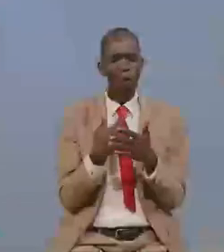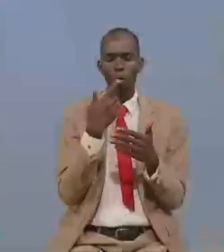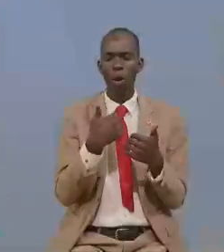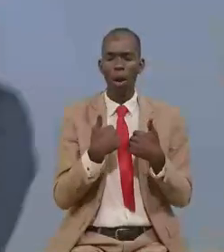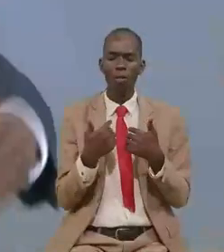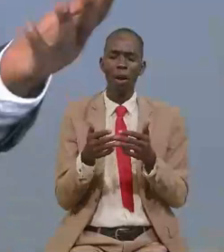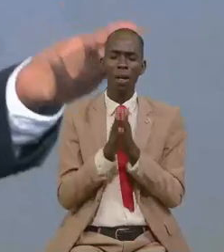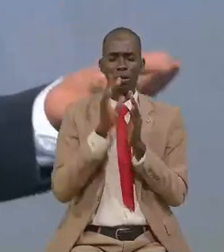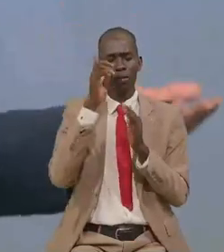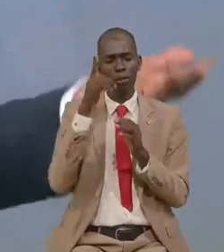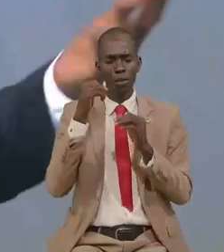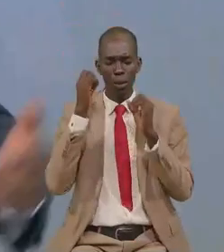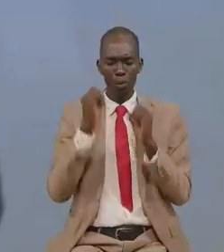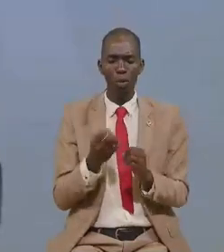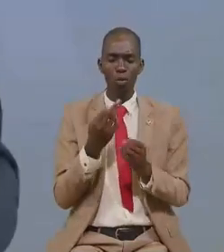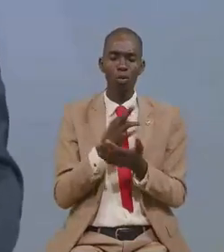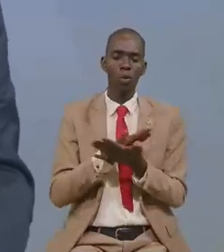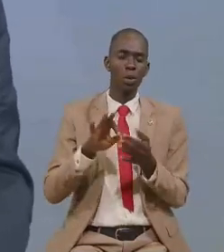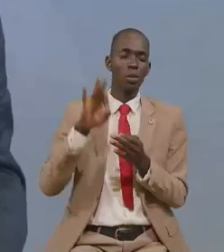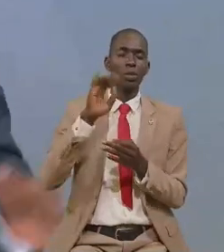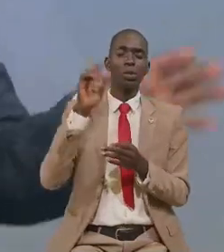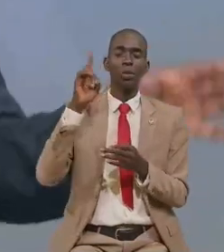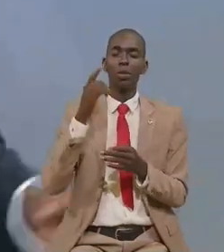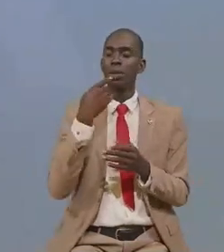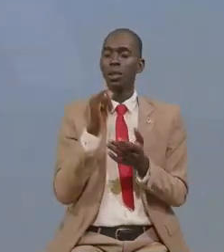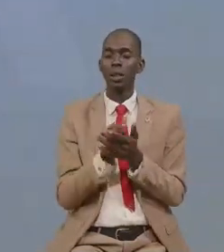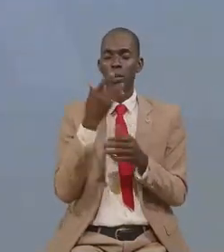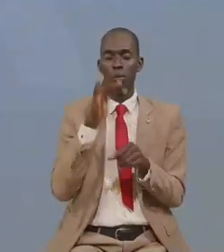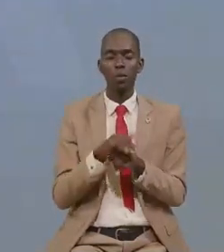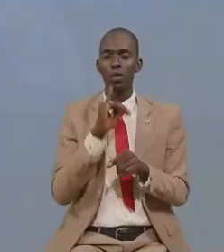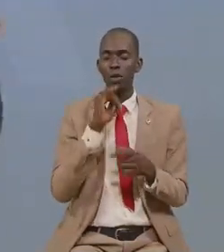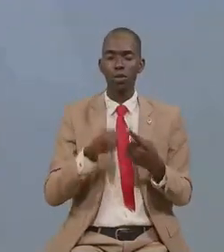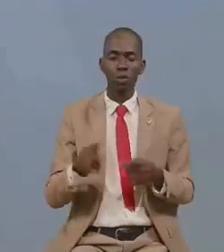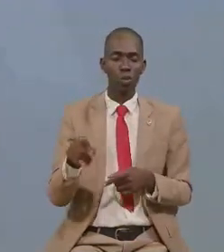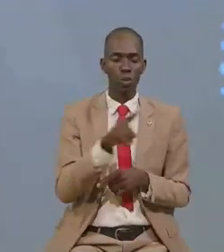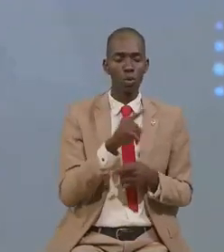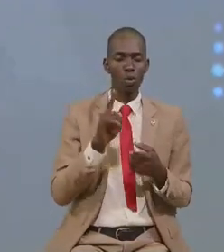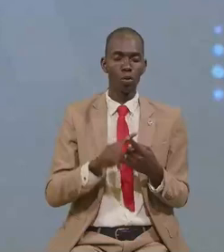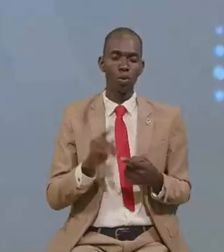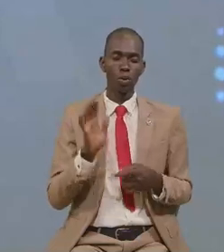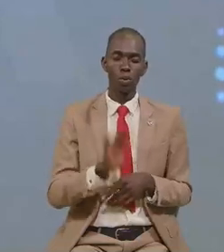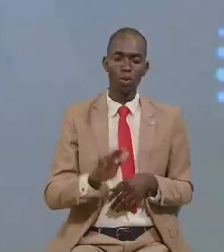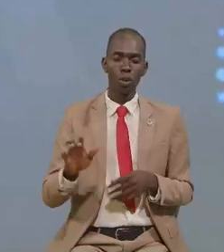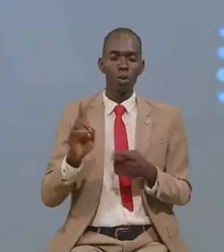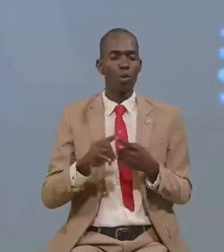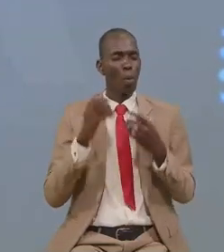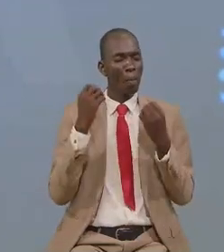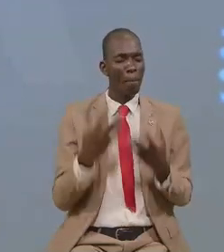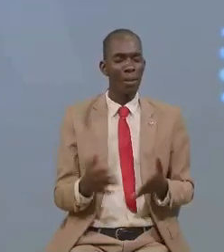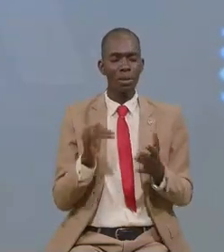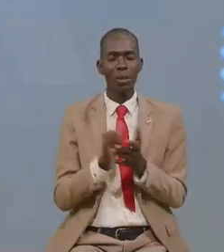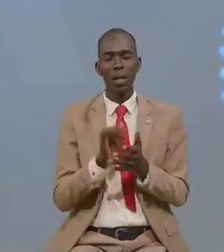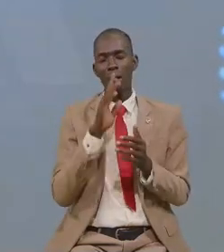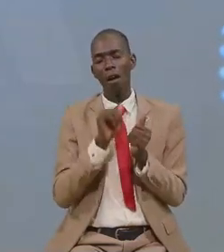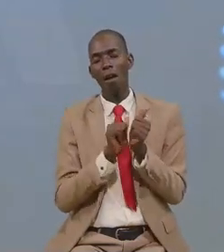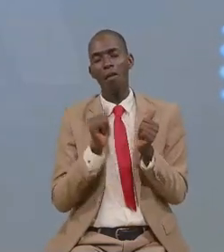du Saint-Esprit. Voilà, tu as dit la promesse est pour vous, pour vos enfants et pour ceux qui sont loin, en aussi grand nombre